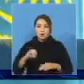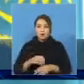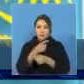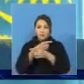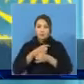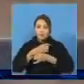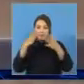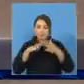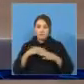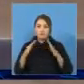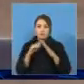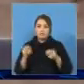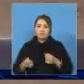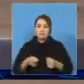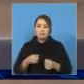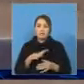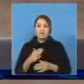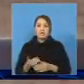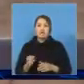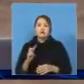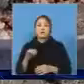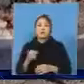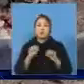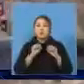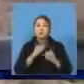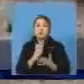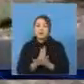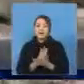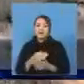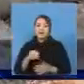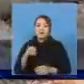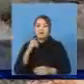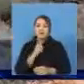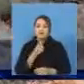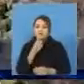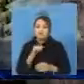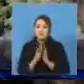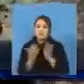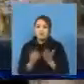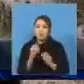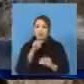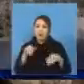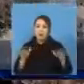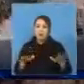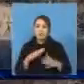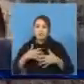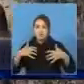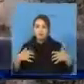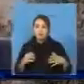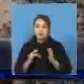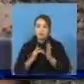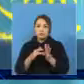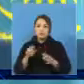басқармасымен де келісім бар. Ырғыз Торғай резерваты ерекше қорғалатын аймақ. Қызыл кітапқа енген аң құстың мекеніне бірнеше туристік